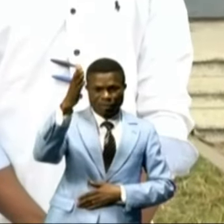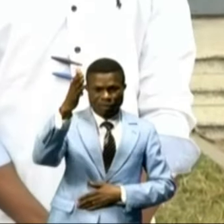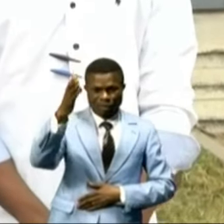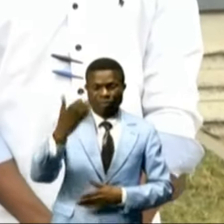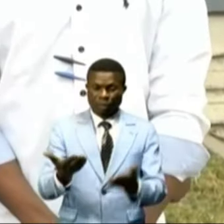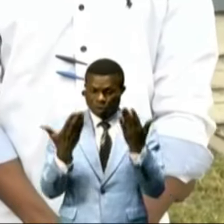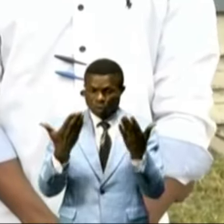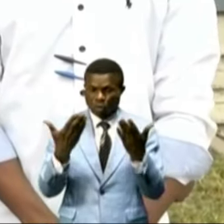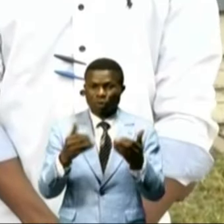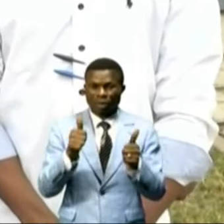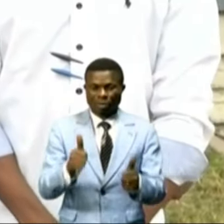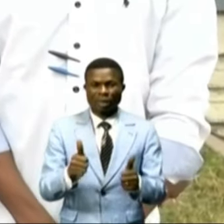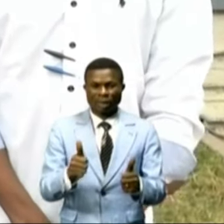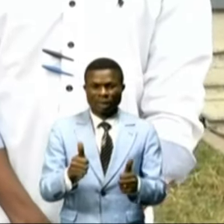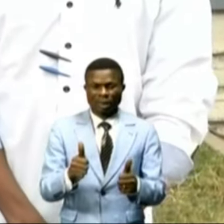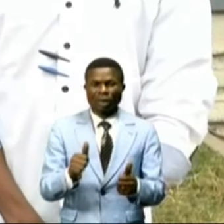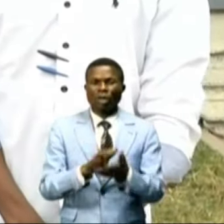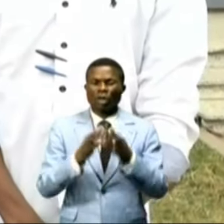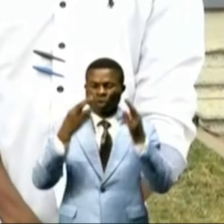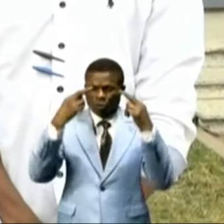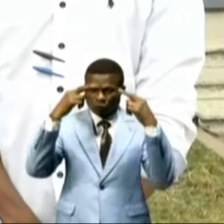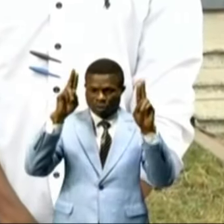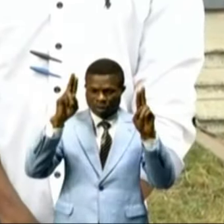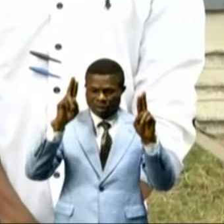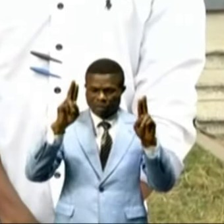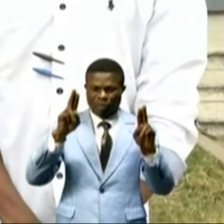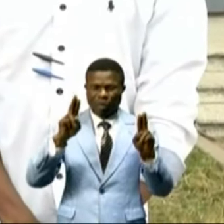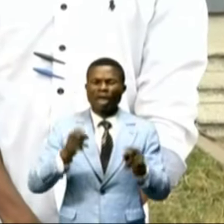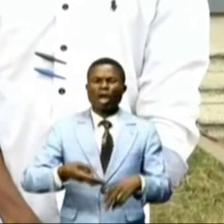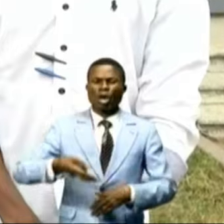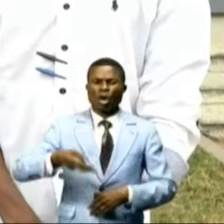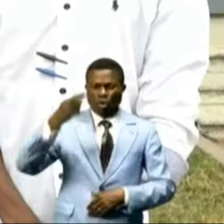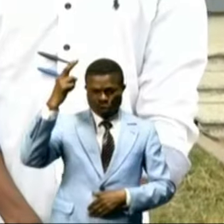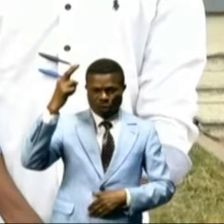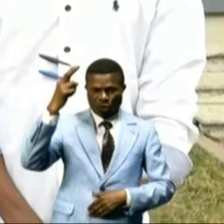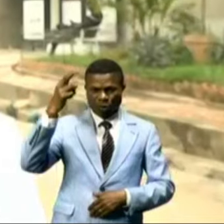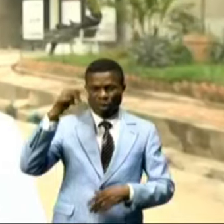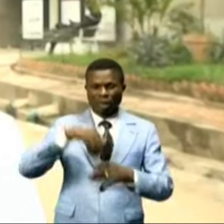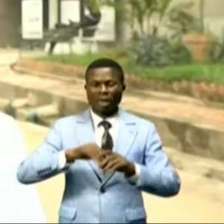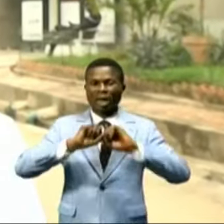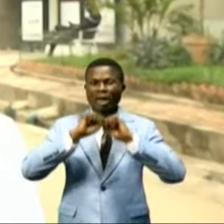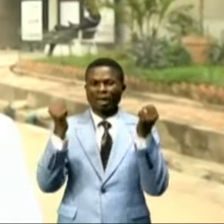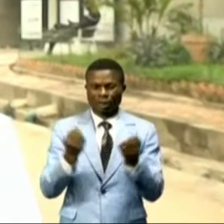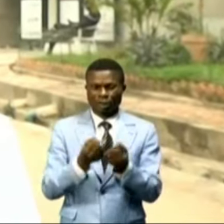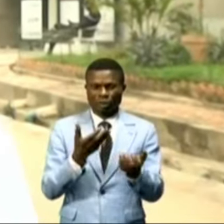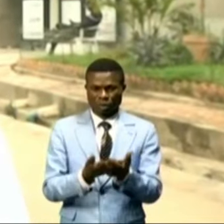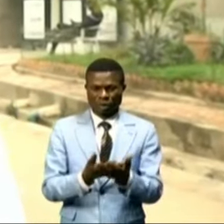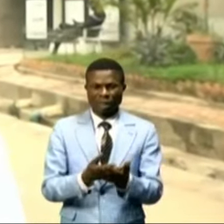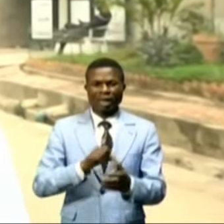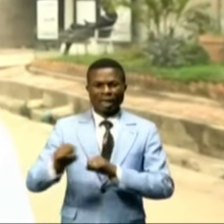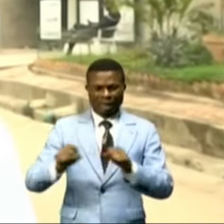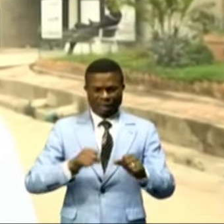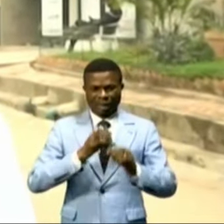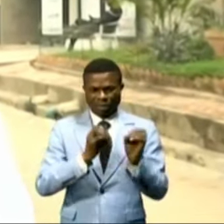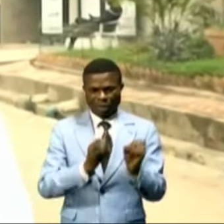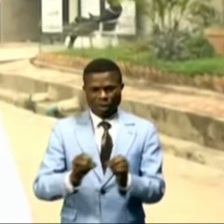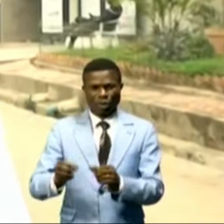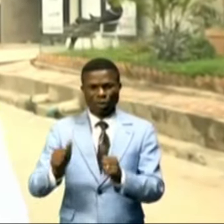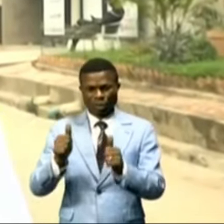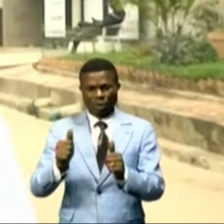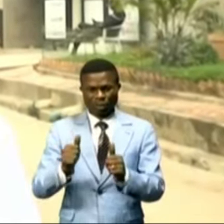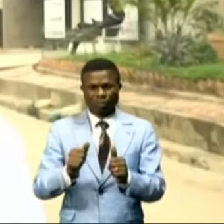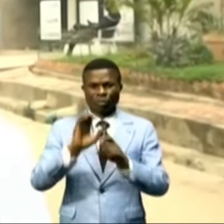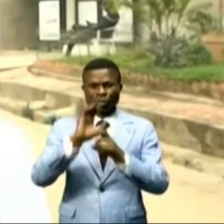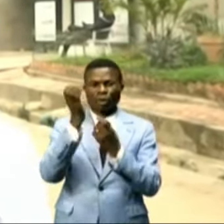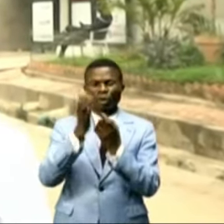étudie, on arrive à un stade un peu plus élevé dans la vie sociale. C'est très bien passé. La culture générale